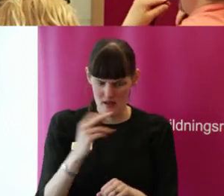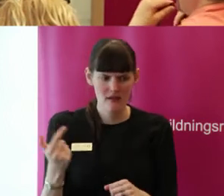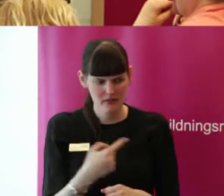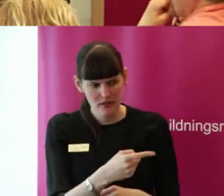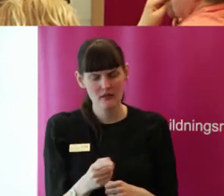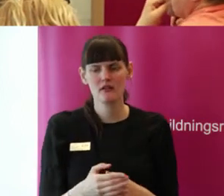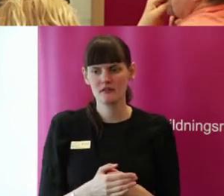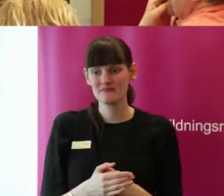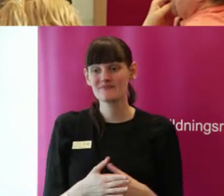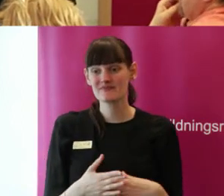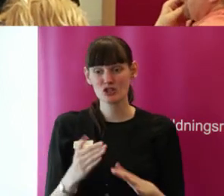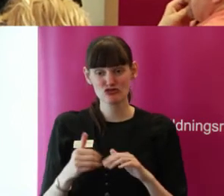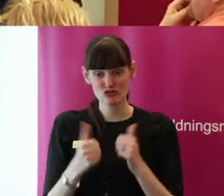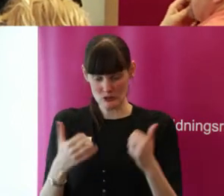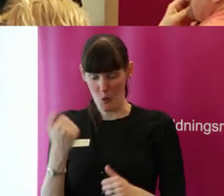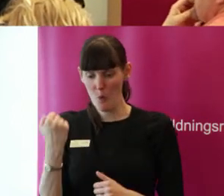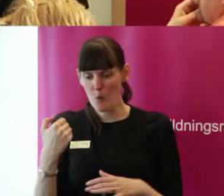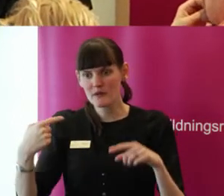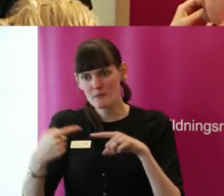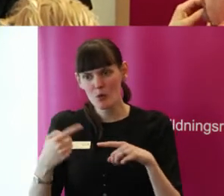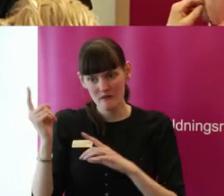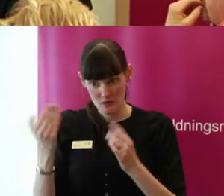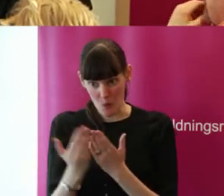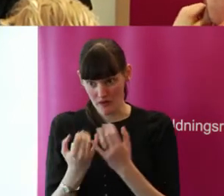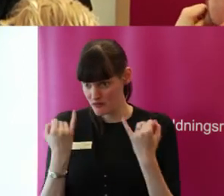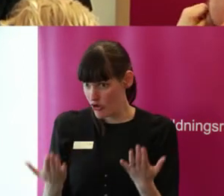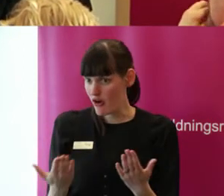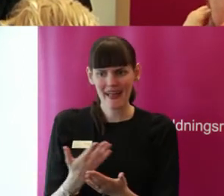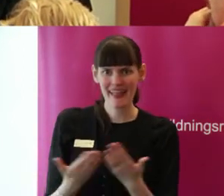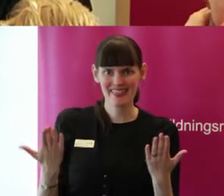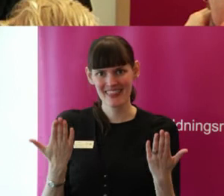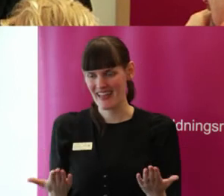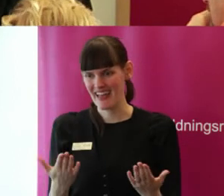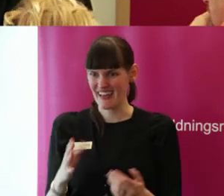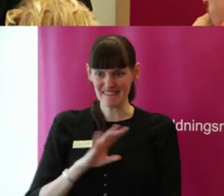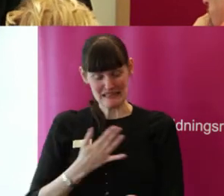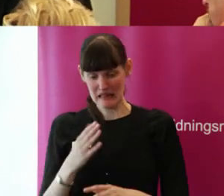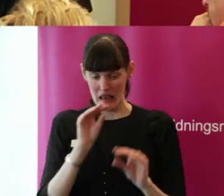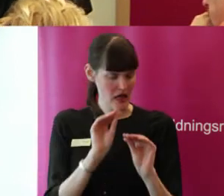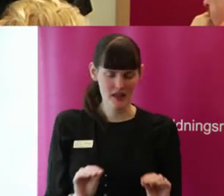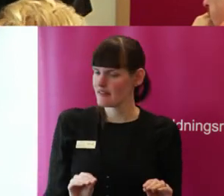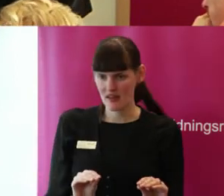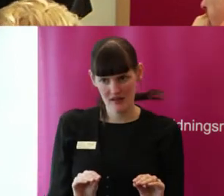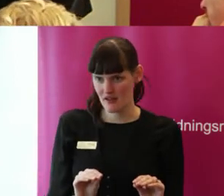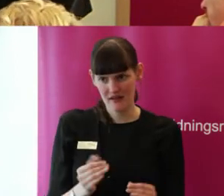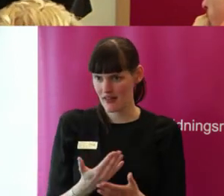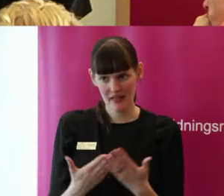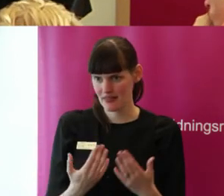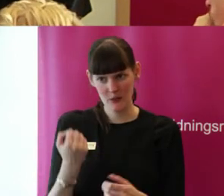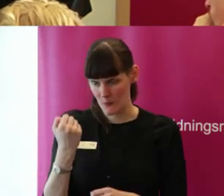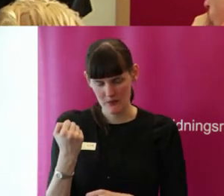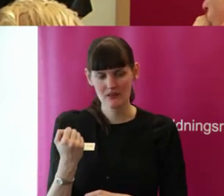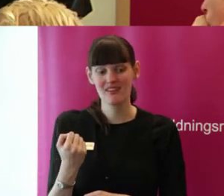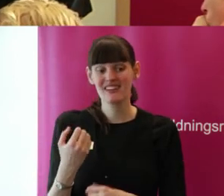stora hoten idag mot folkhögskolan är inte att det är en utarmad lärarkår, inte alls. Fungerar jättebra. De stora hoten